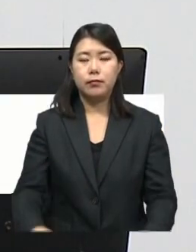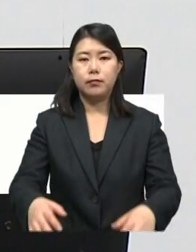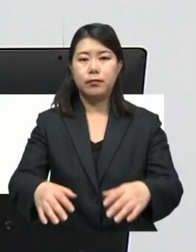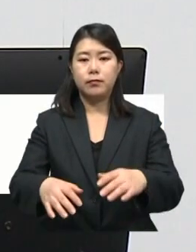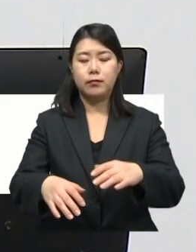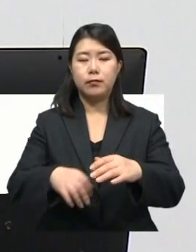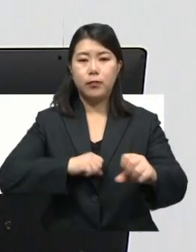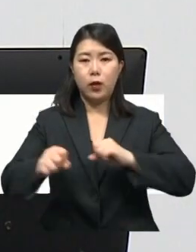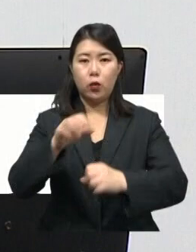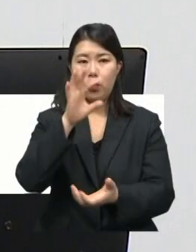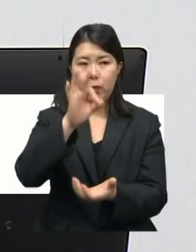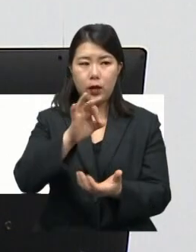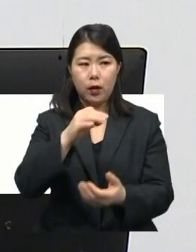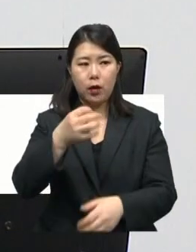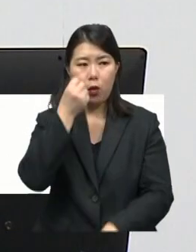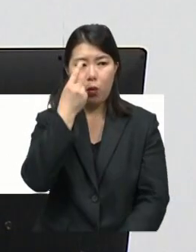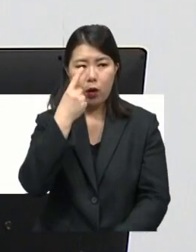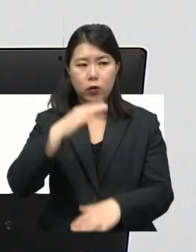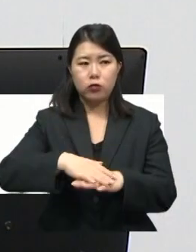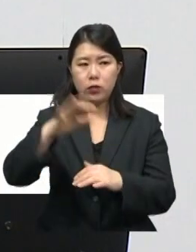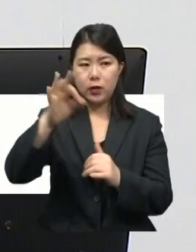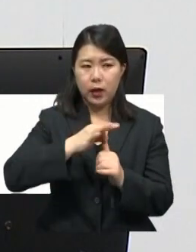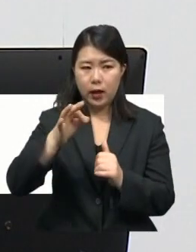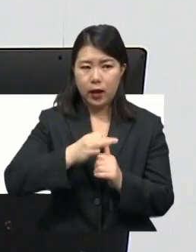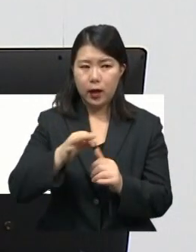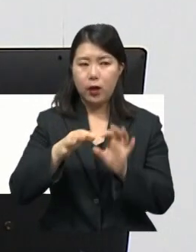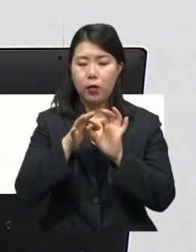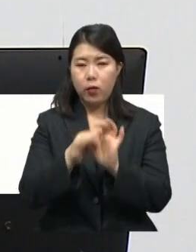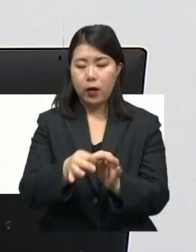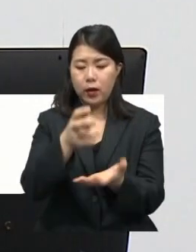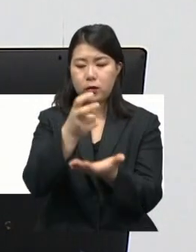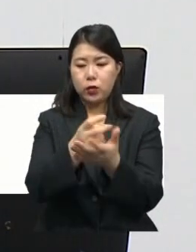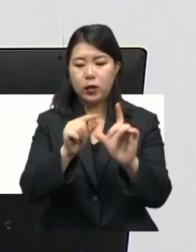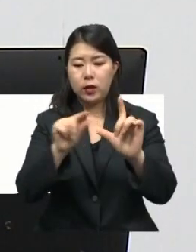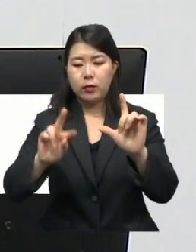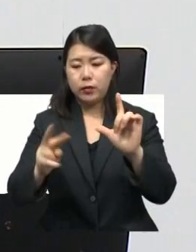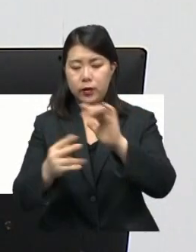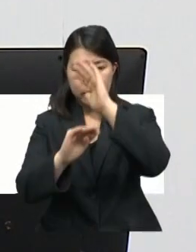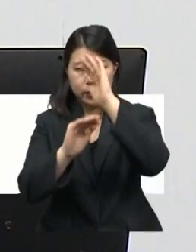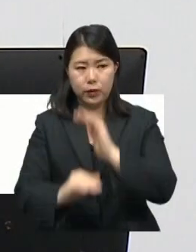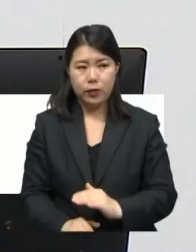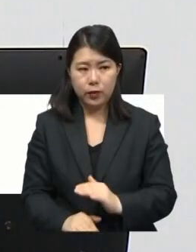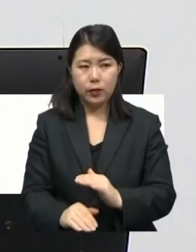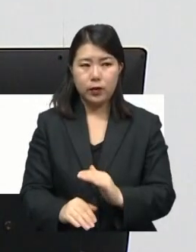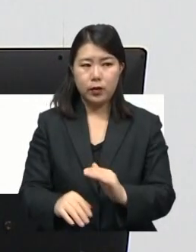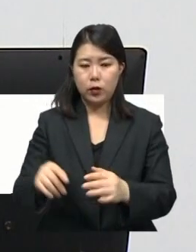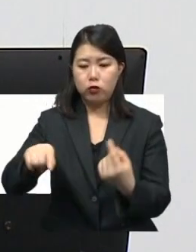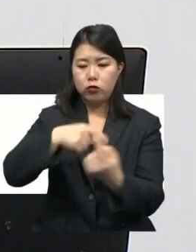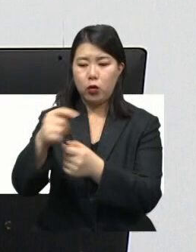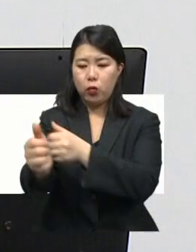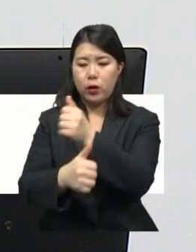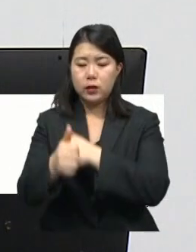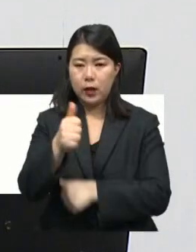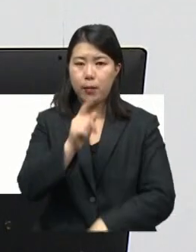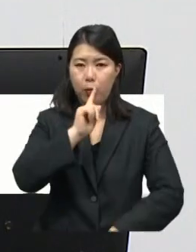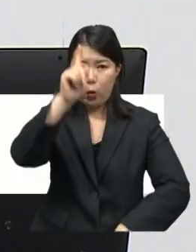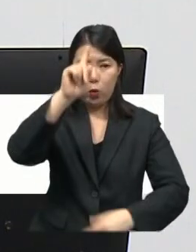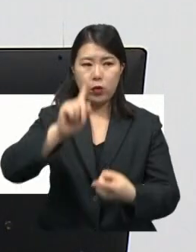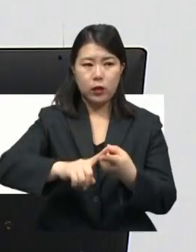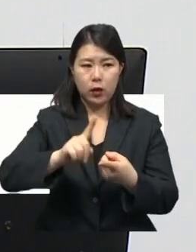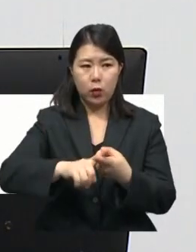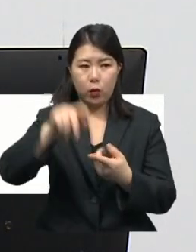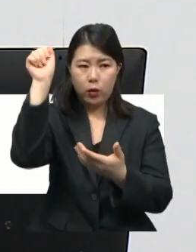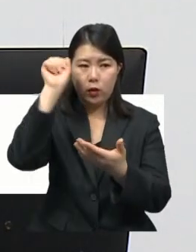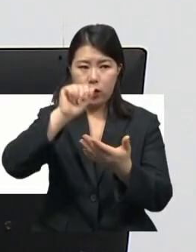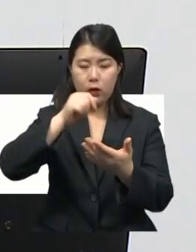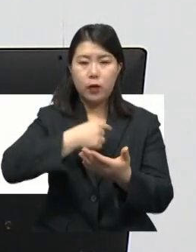의정활동비 월정수당 여비 지급에 관한 조례 일부 개정 조례안을 운영위원장께서 보고하신